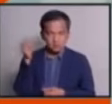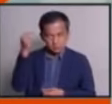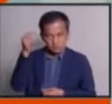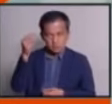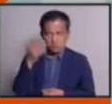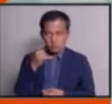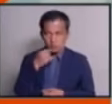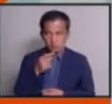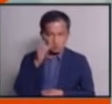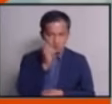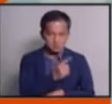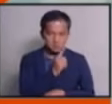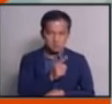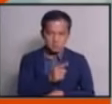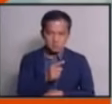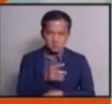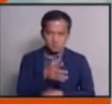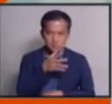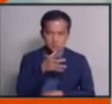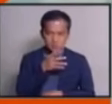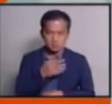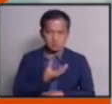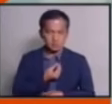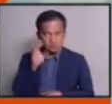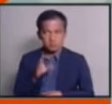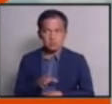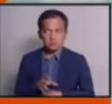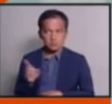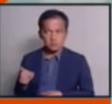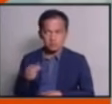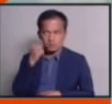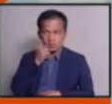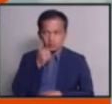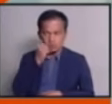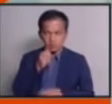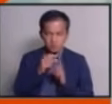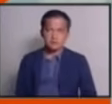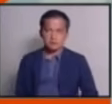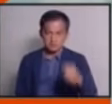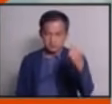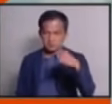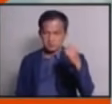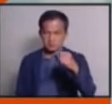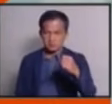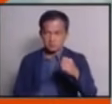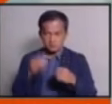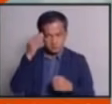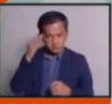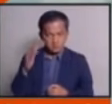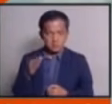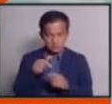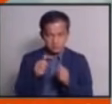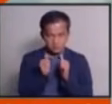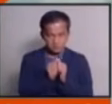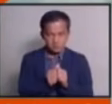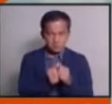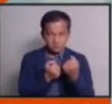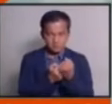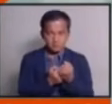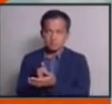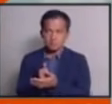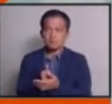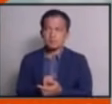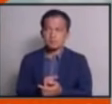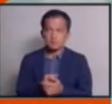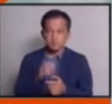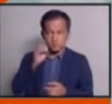dahil nga po palagi nagbabanta. Itong sinanay, takot na umuwi dahil palagi siyang sinasabihan, papatayin. So sir ha, mamaya magpagtulungan natin. Opo, opo, no problem